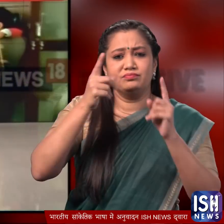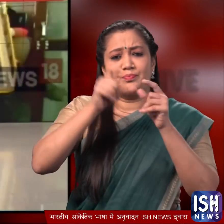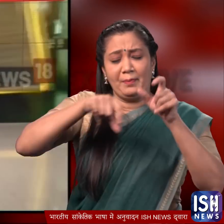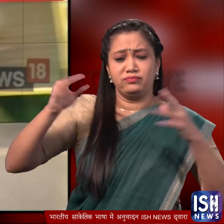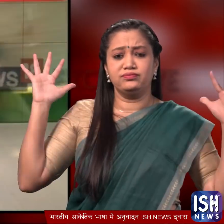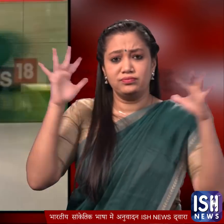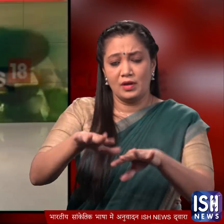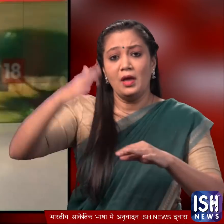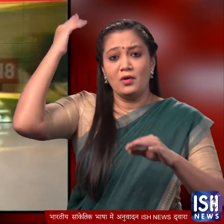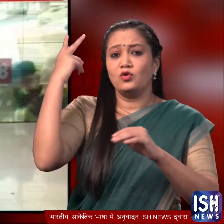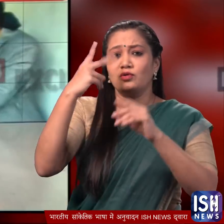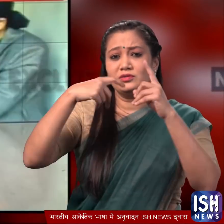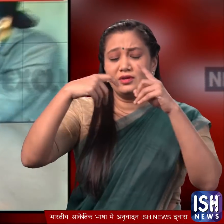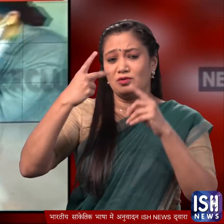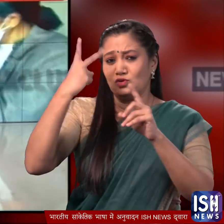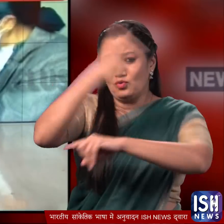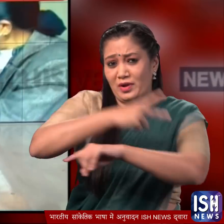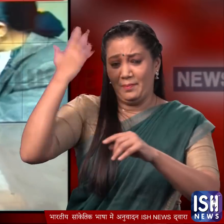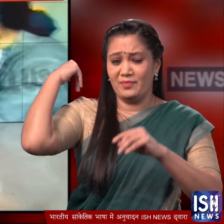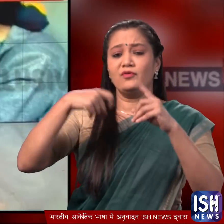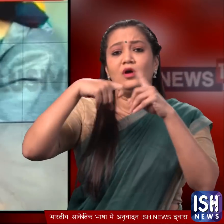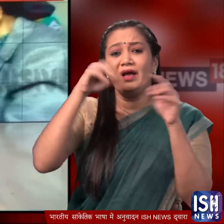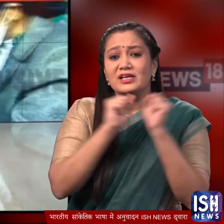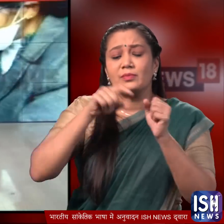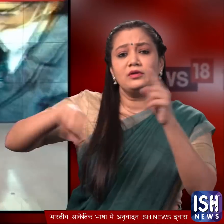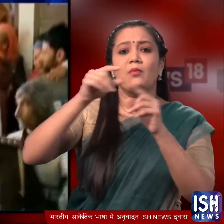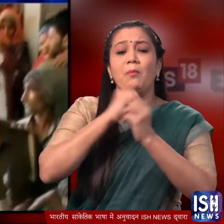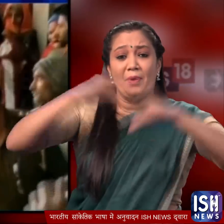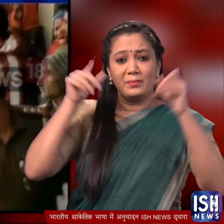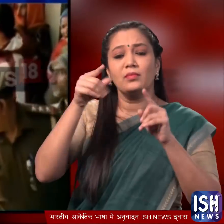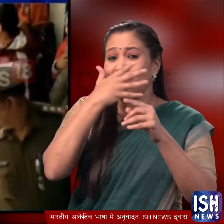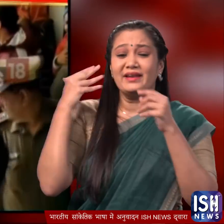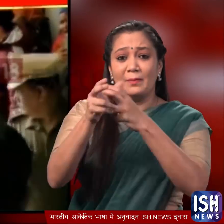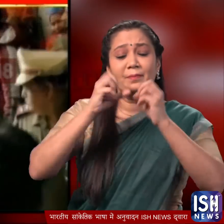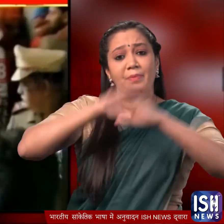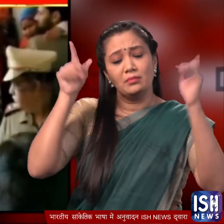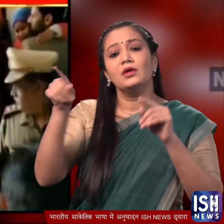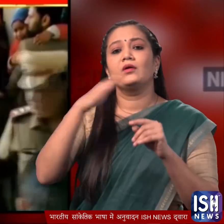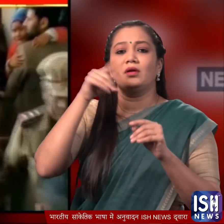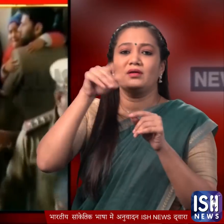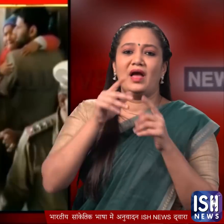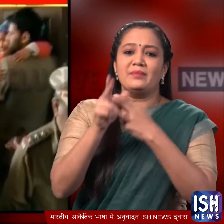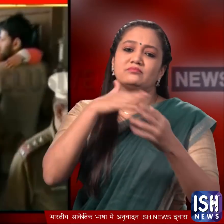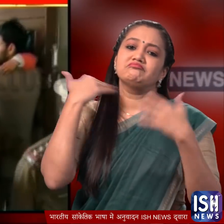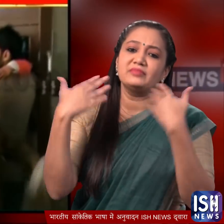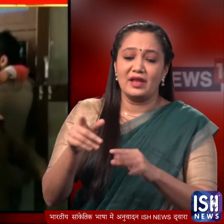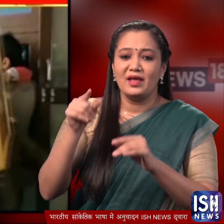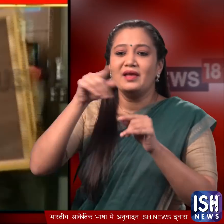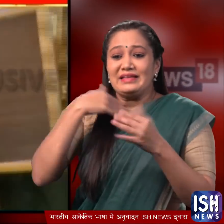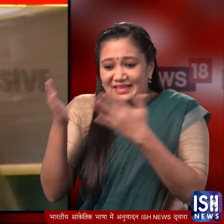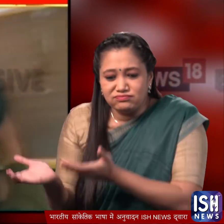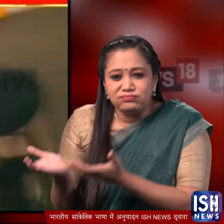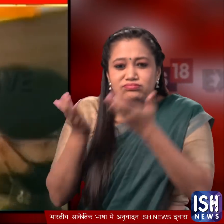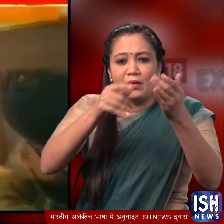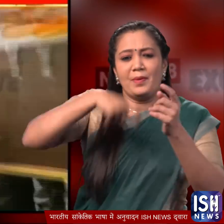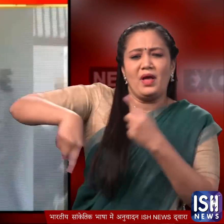दिन पहले कश्मीर के कुलगाम में आतंकियों के बम धमाके में वो शहीद हो गए, जिसके बाद जब उनका पार्थिव शरीर उनके गांव पहुंचा